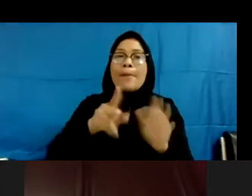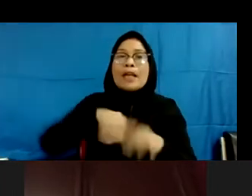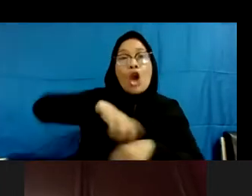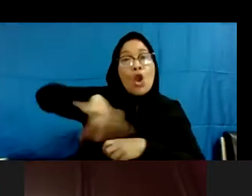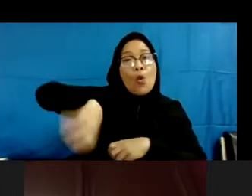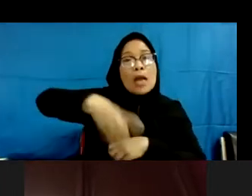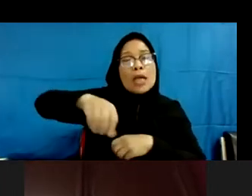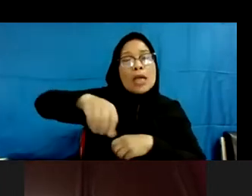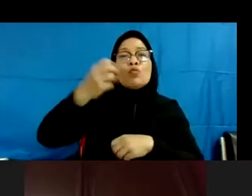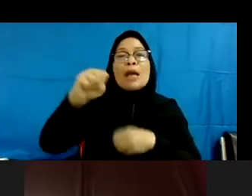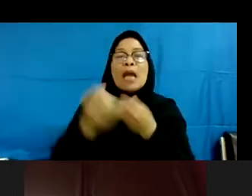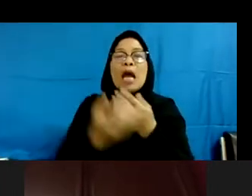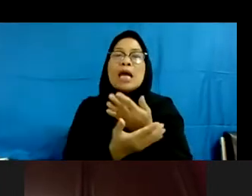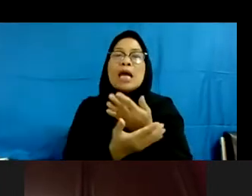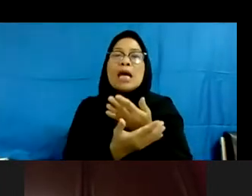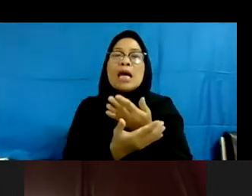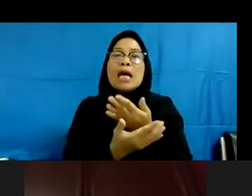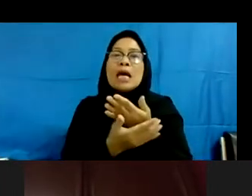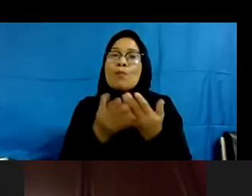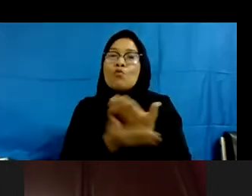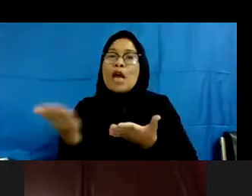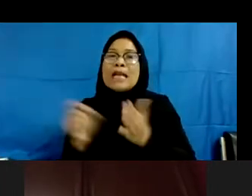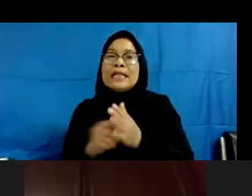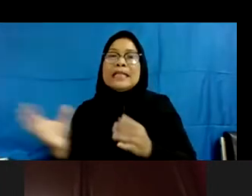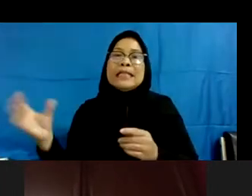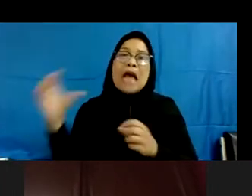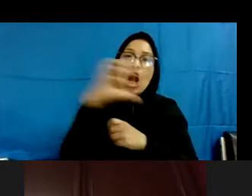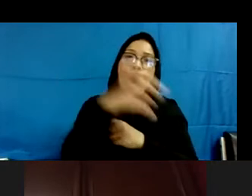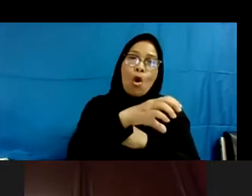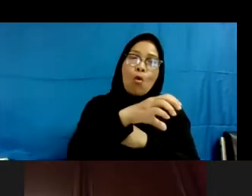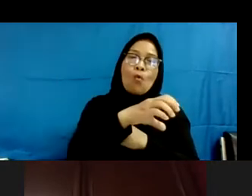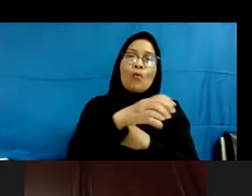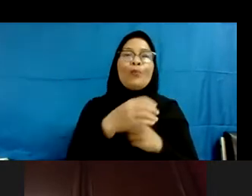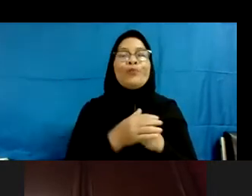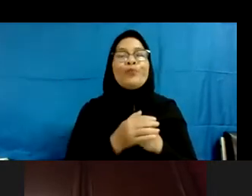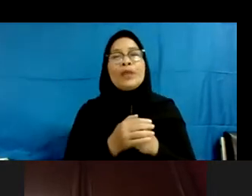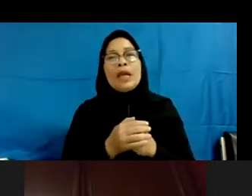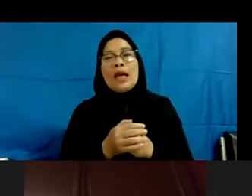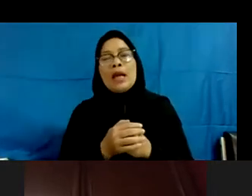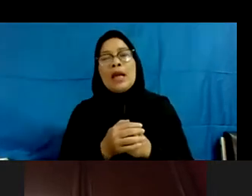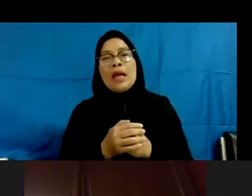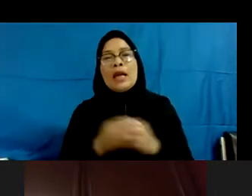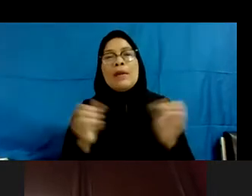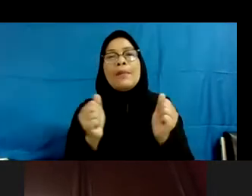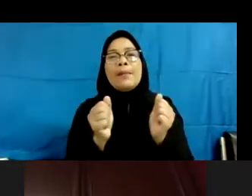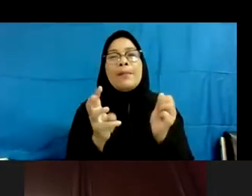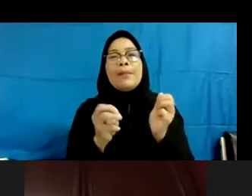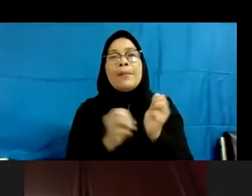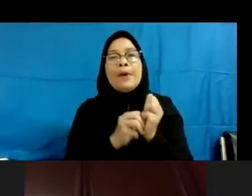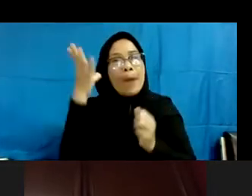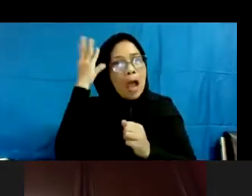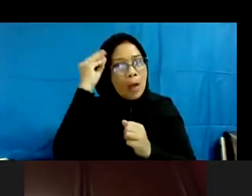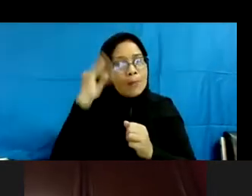memudahkan penjangkauan bagi mereka sehingga mereka itu memahami huruf Braille dan bisa mengimplementasikannya,